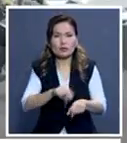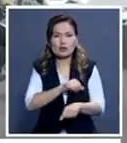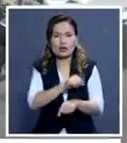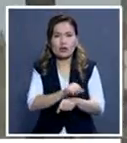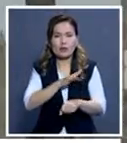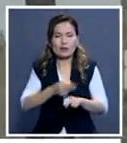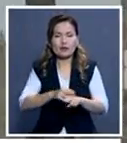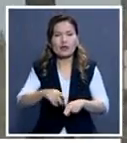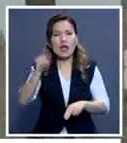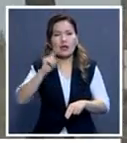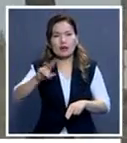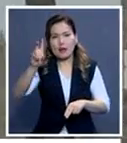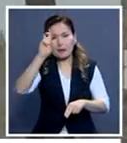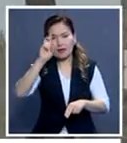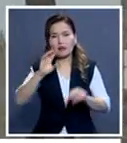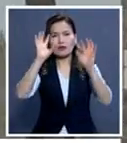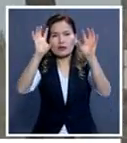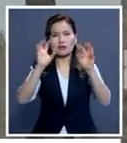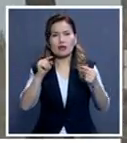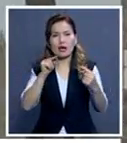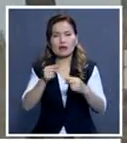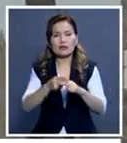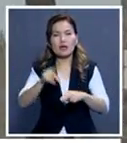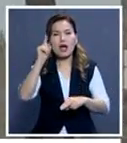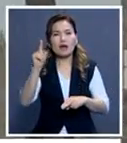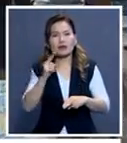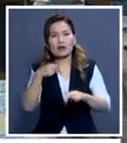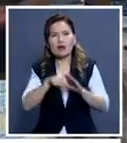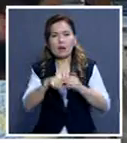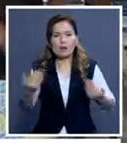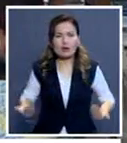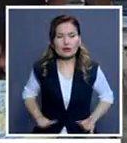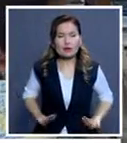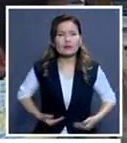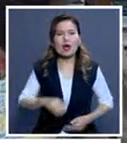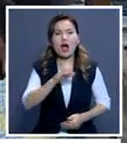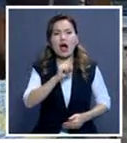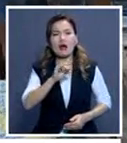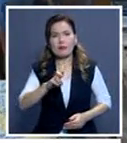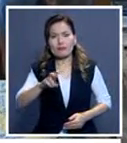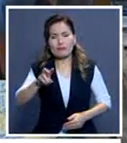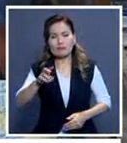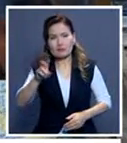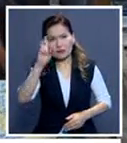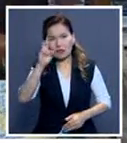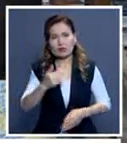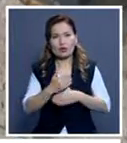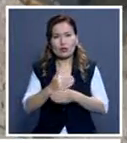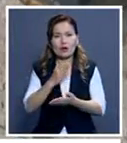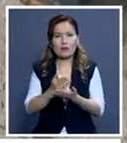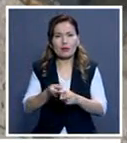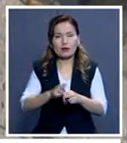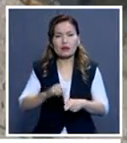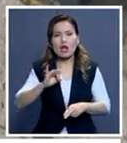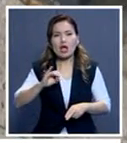еврей мемлекет туралы заңға қарсылық білдіріп, Израильдің өз ішінде тұратын арабтарға қолдау көрсетіп жатыр. Айта кетсек, биыл шілде